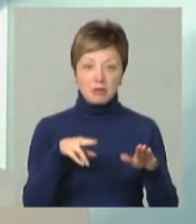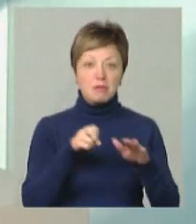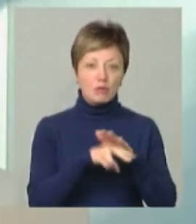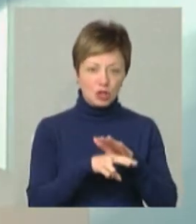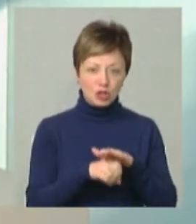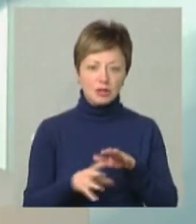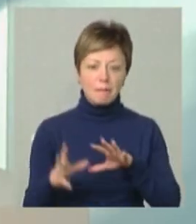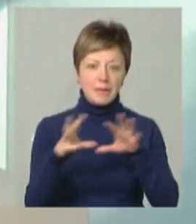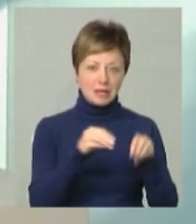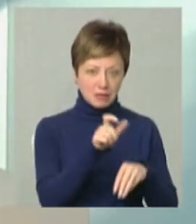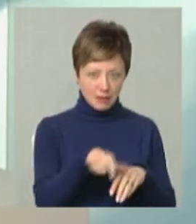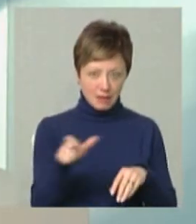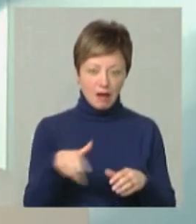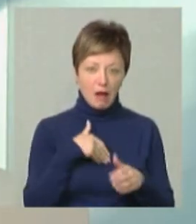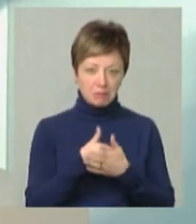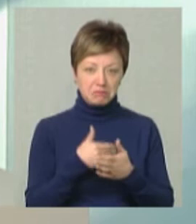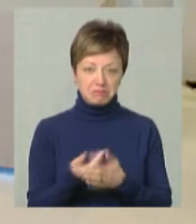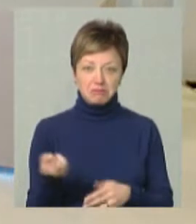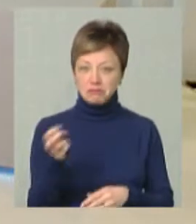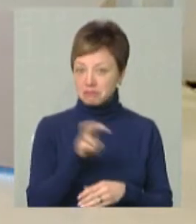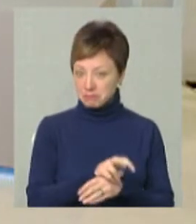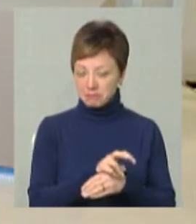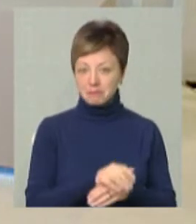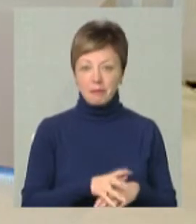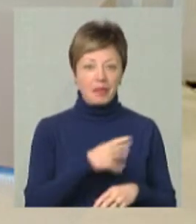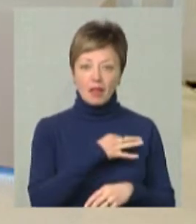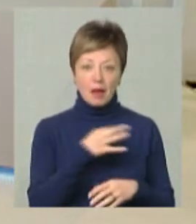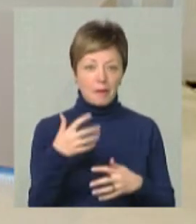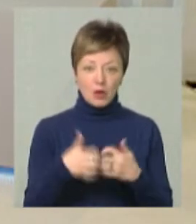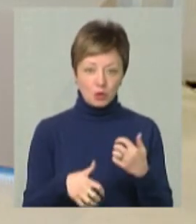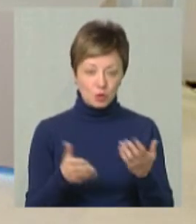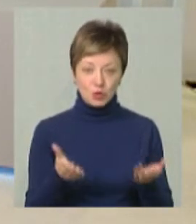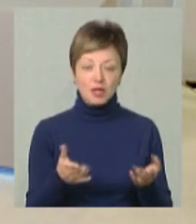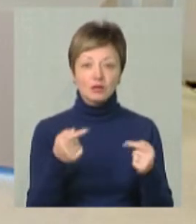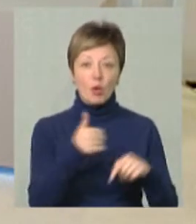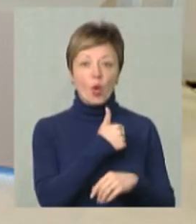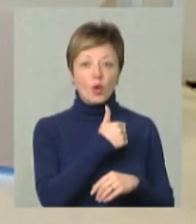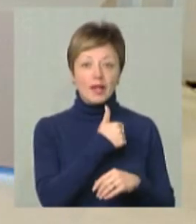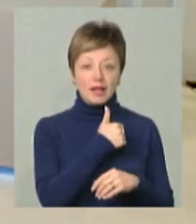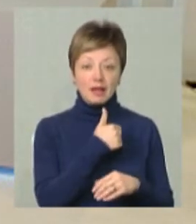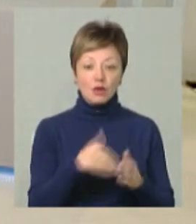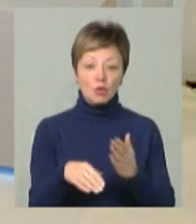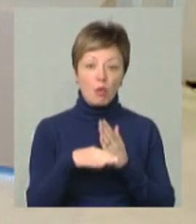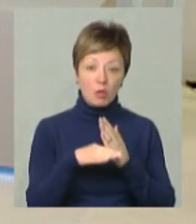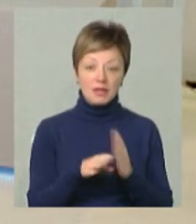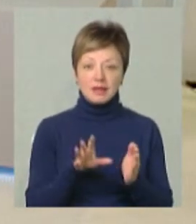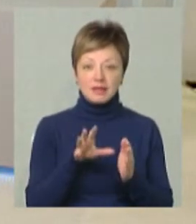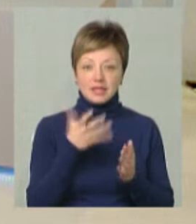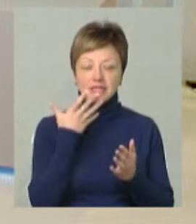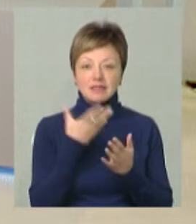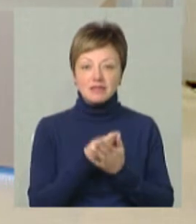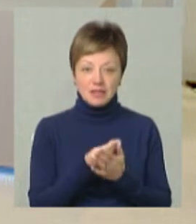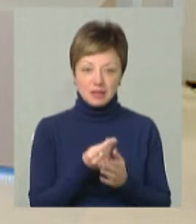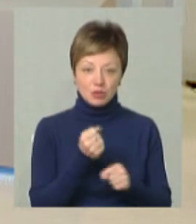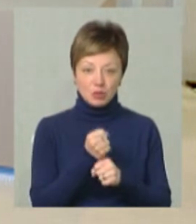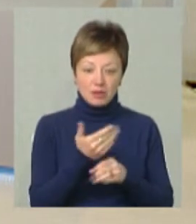і переселенці, які є. Така активність так, їхня небайдужість і от те, що вони хотіли допомогти і внести свій